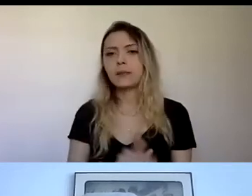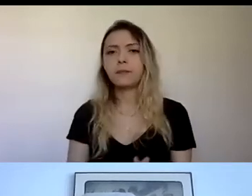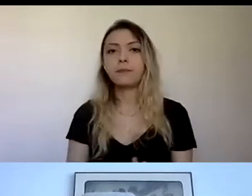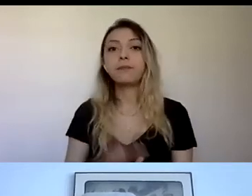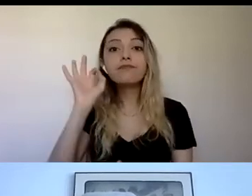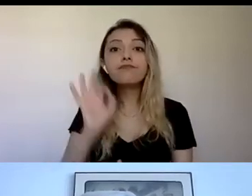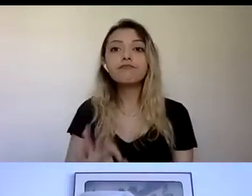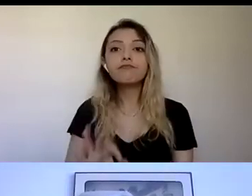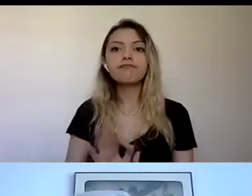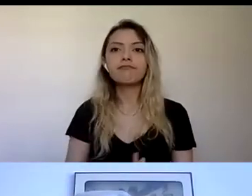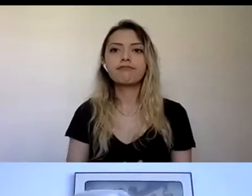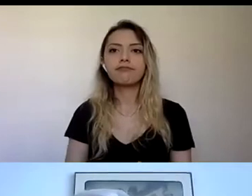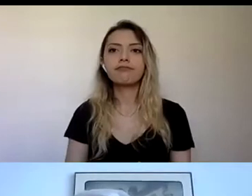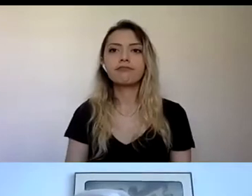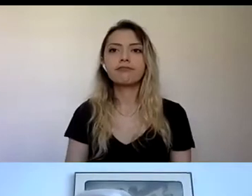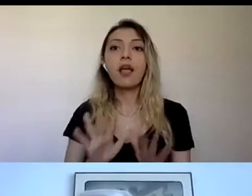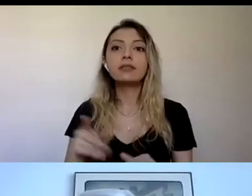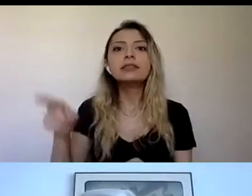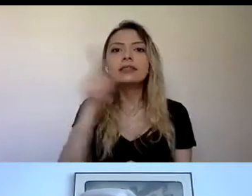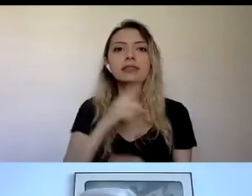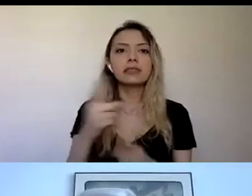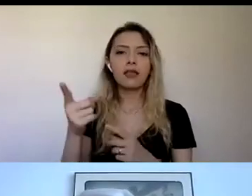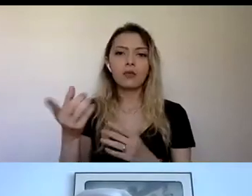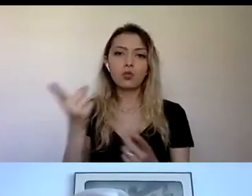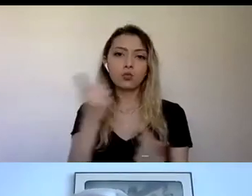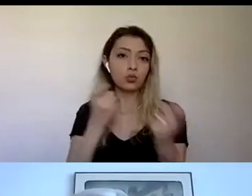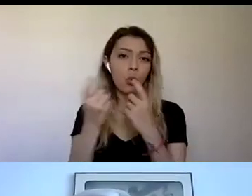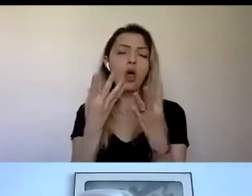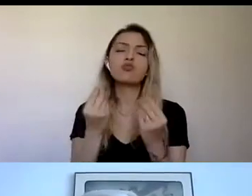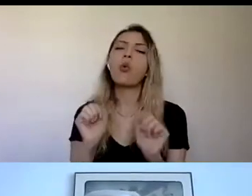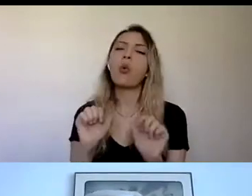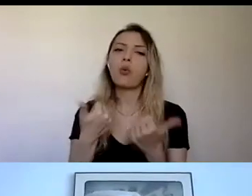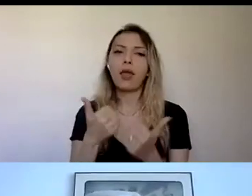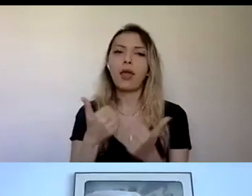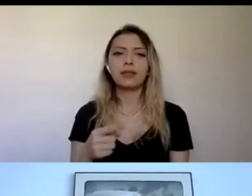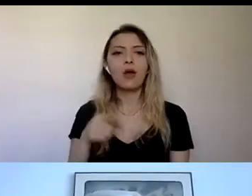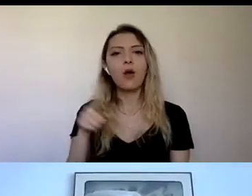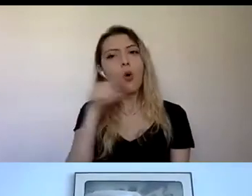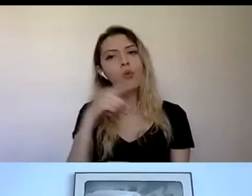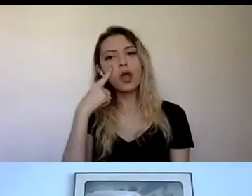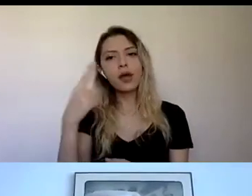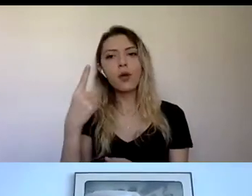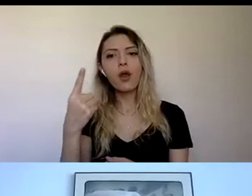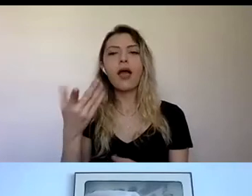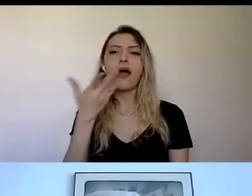Şimdi asıl sizden gelecek sorularla ilerleyelim istiyorum.